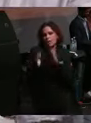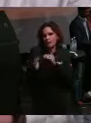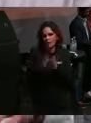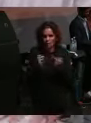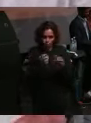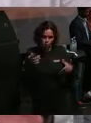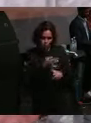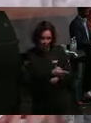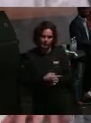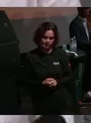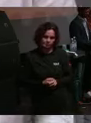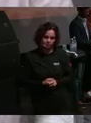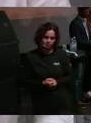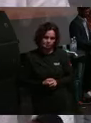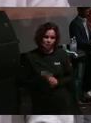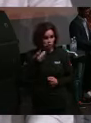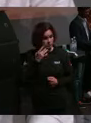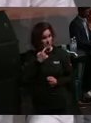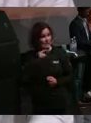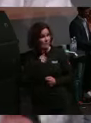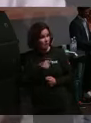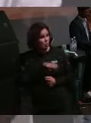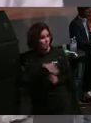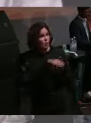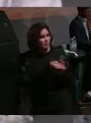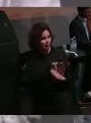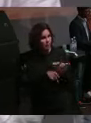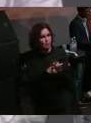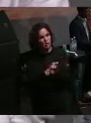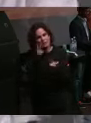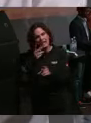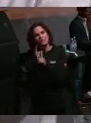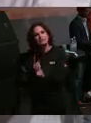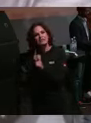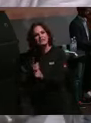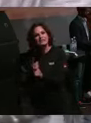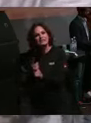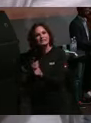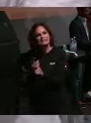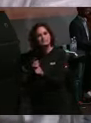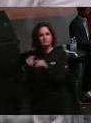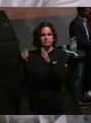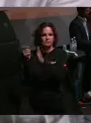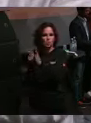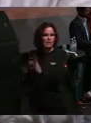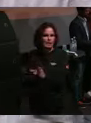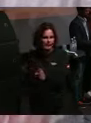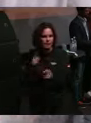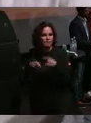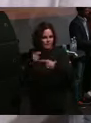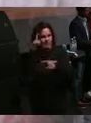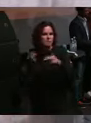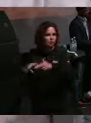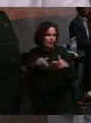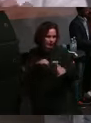som har gjort at når de har sagt ja til områdeplan, så får de også se konsekvensutredningen, og se den, og kan fortsatt trekke seg. Og det